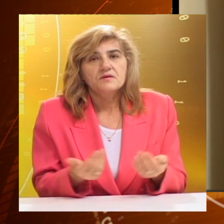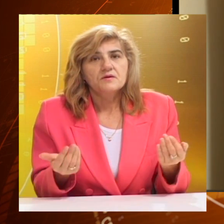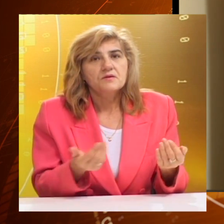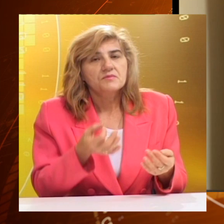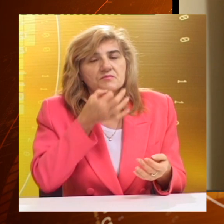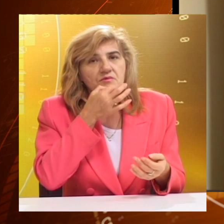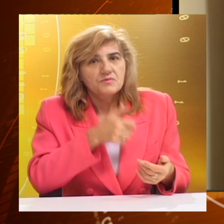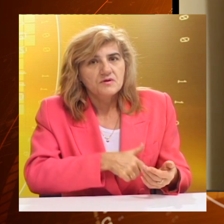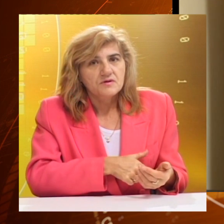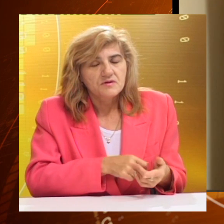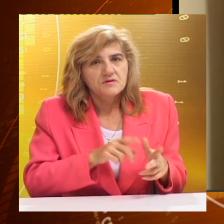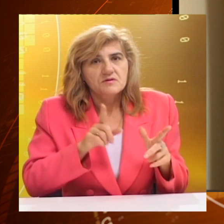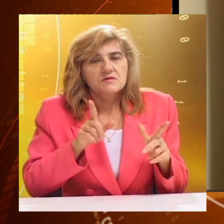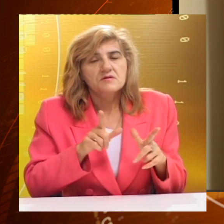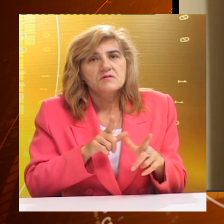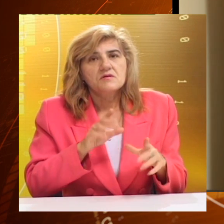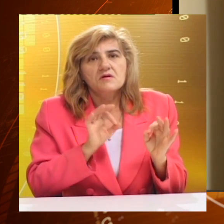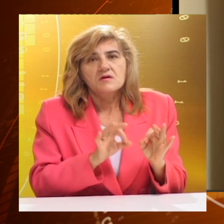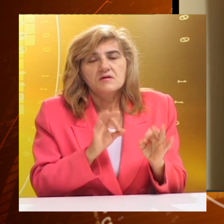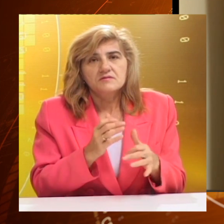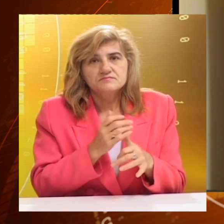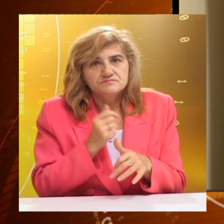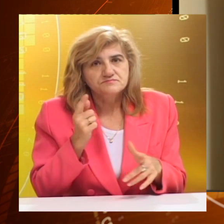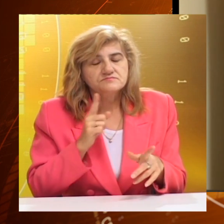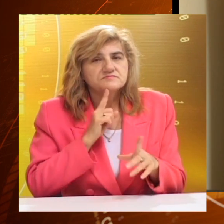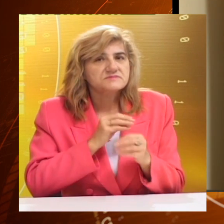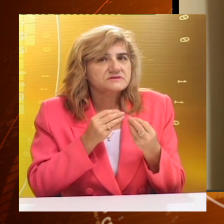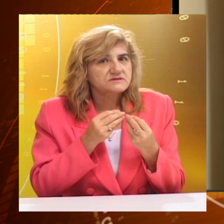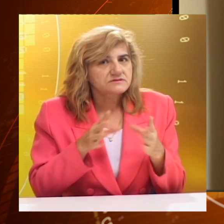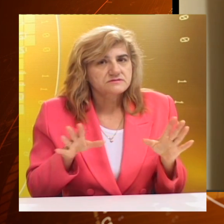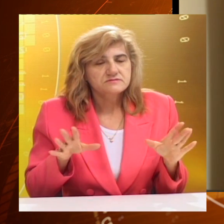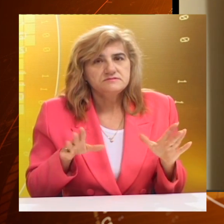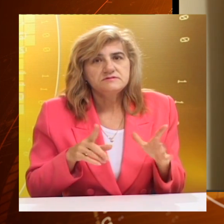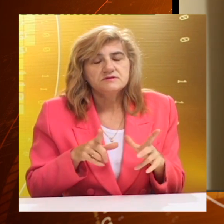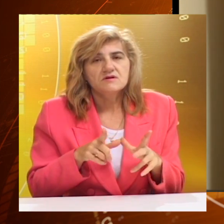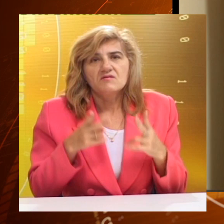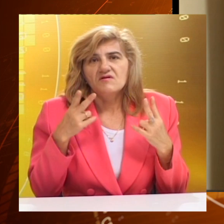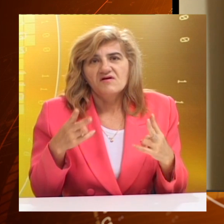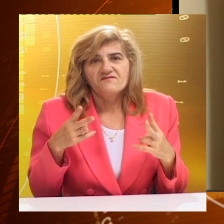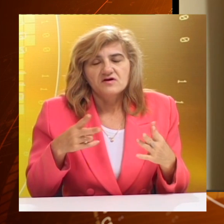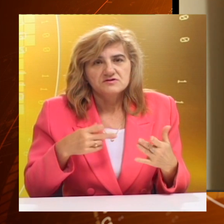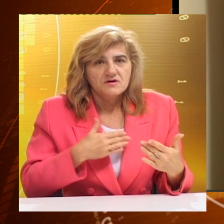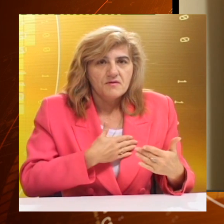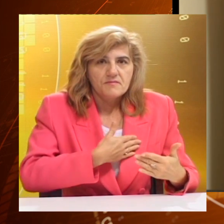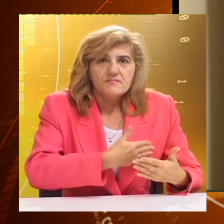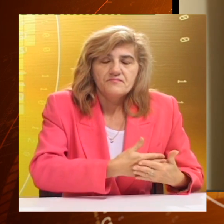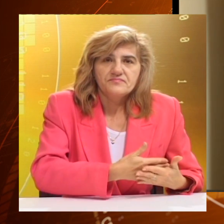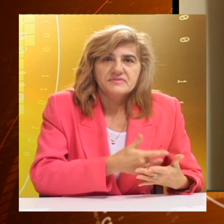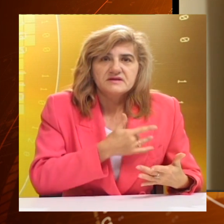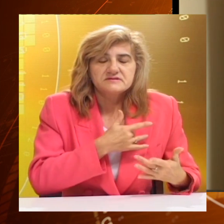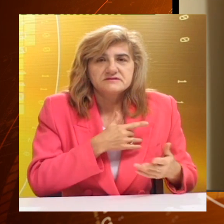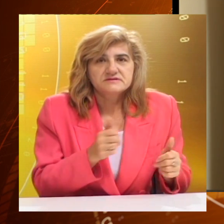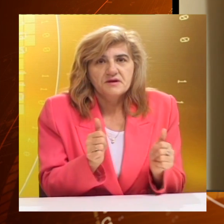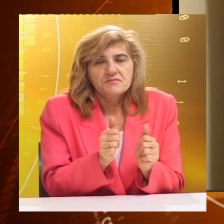imaju zatvor, grčeve, dijareju, a vrlo je važan i taj prisan kontakt